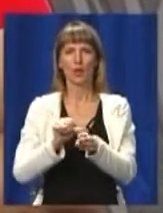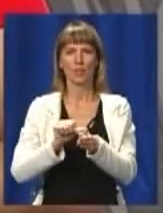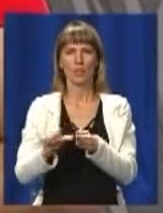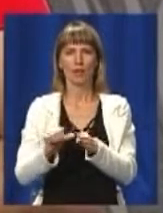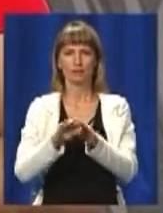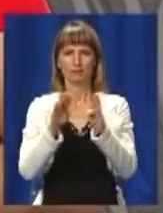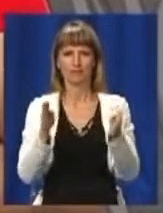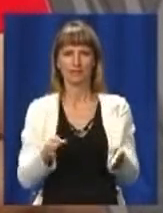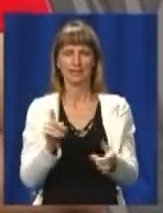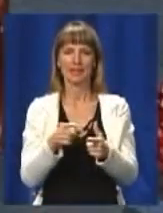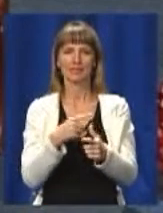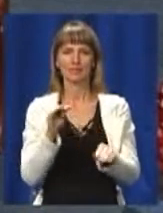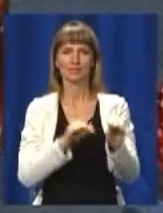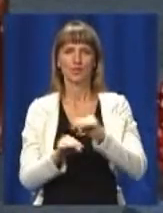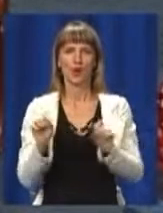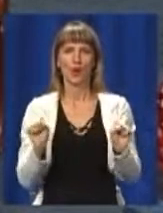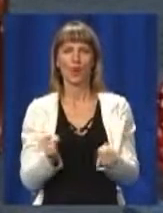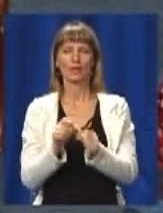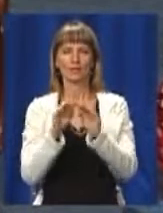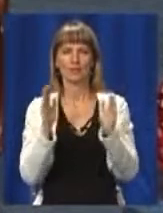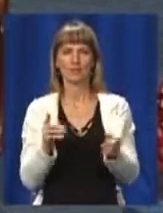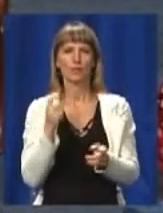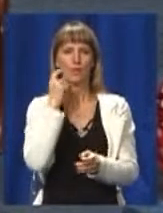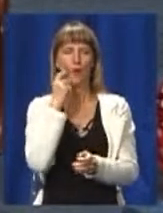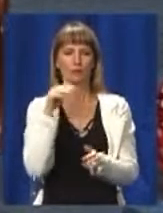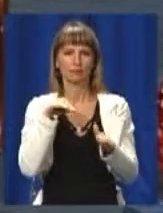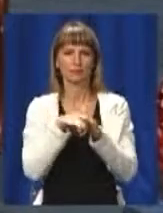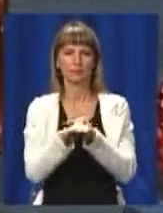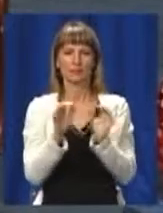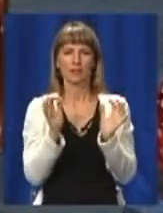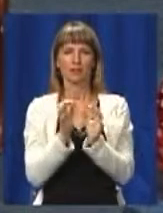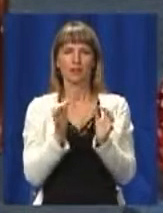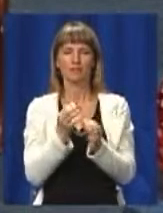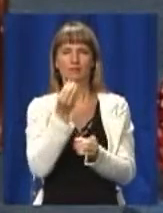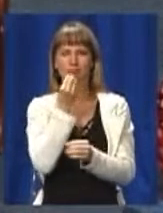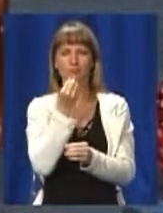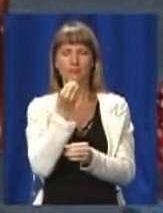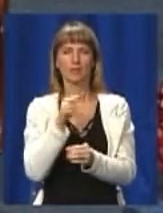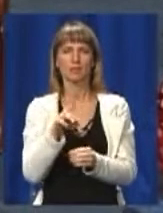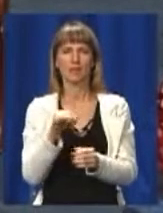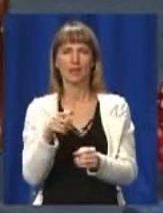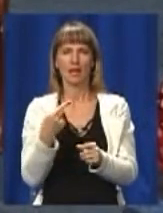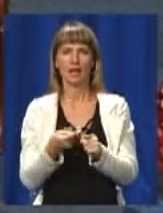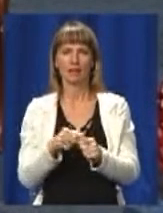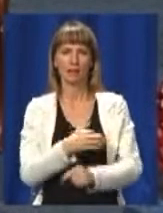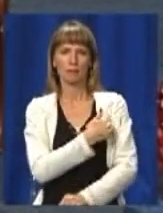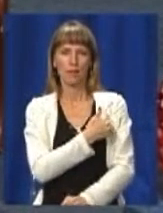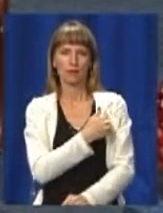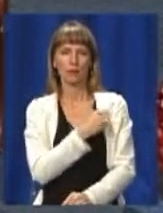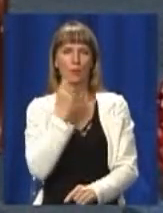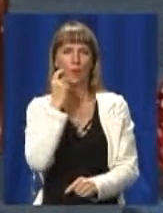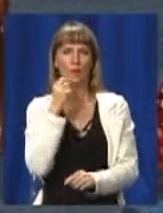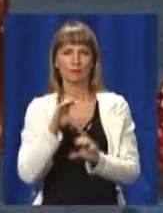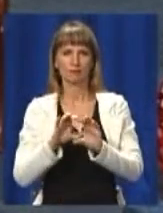прилад або складова частини холодильника, призначений для заморожування та зберігання продуктів. Харчування при цьому температура в морозильнику становить